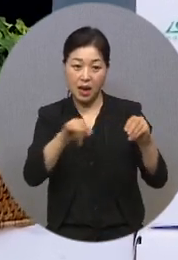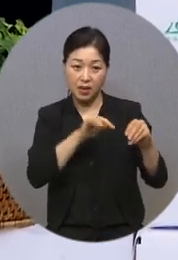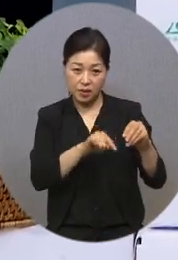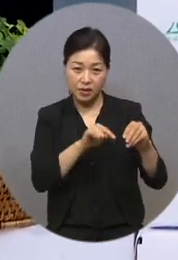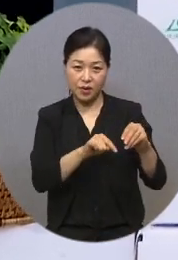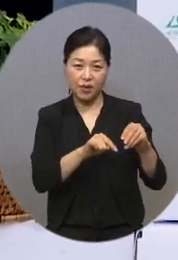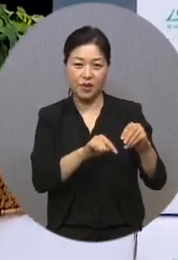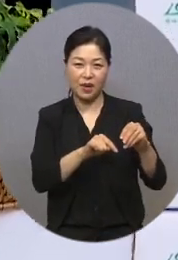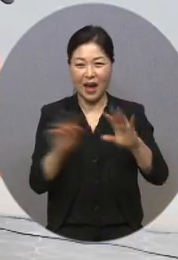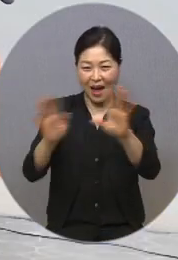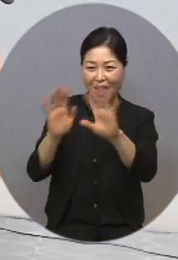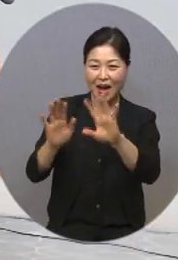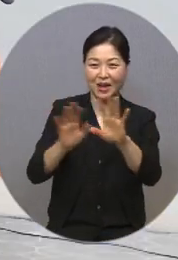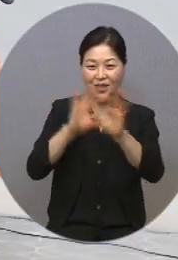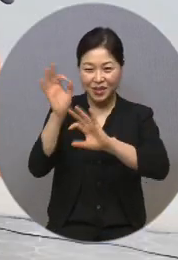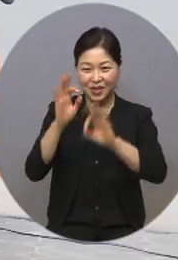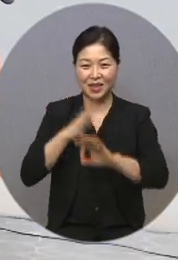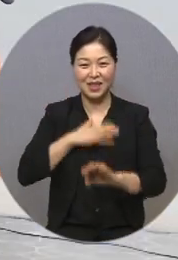아, 다시 할게요.